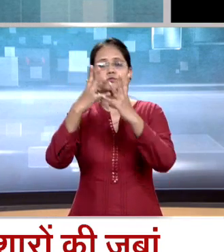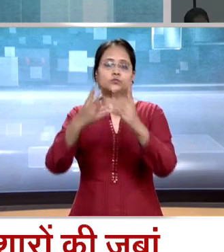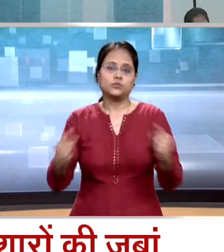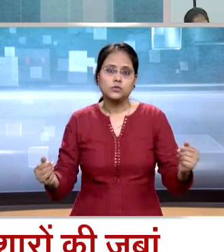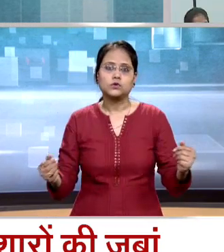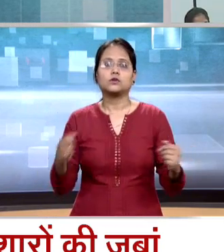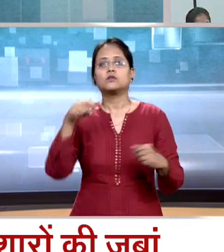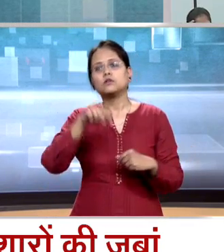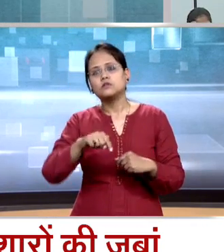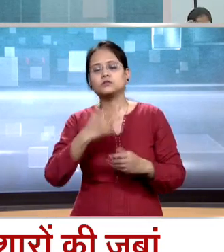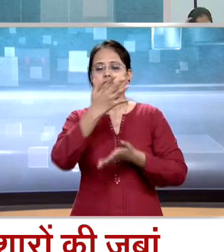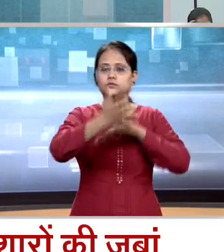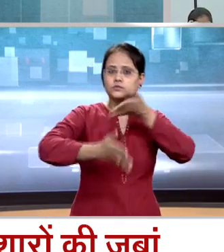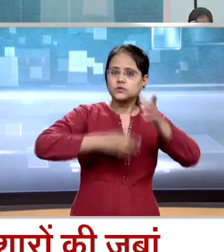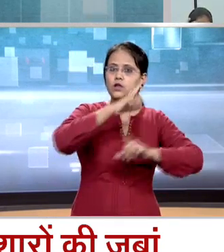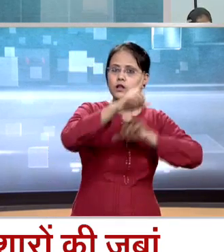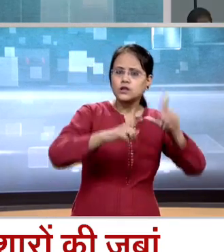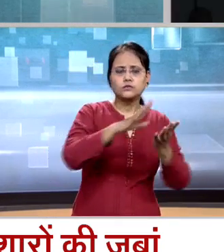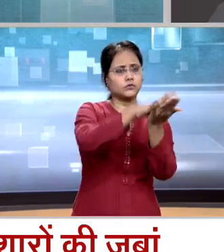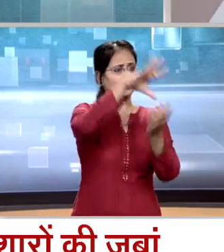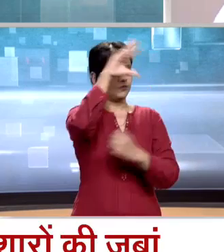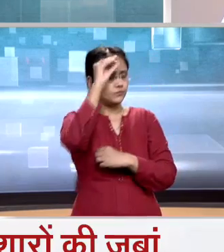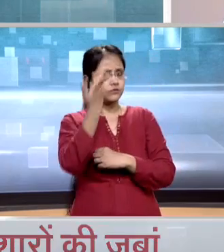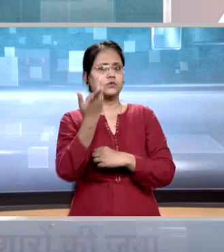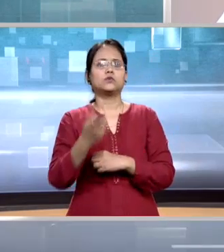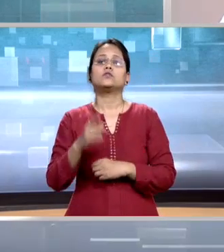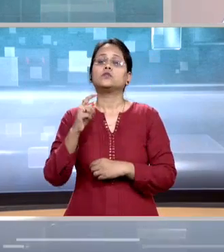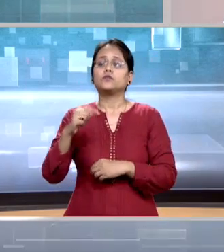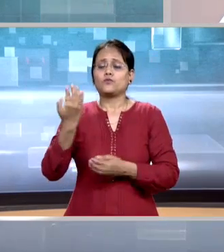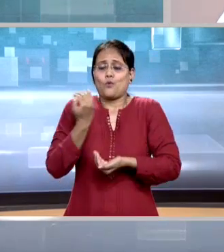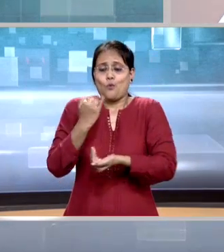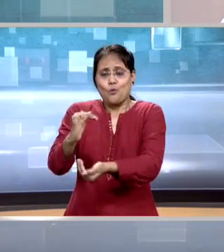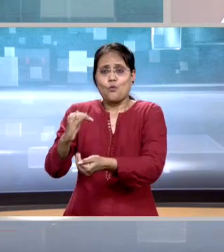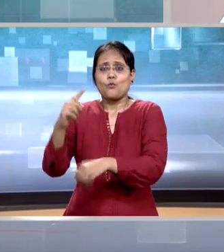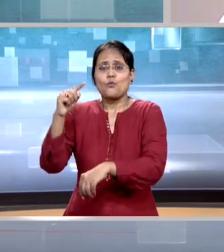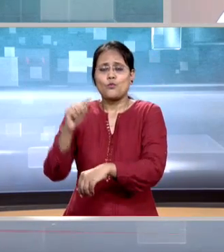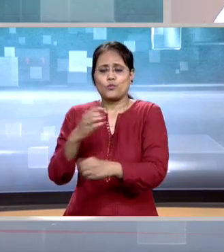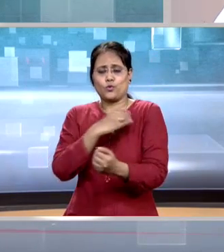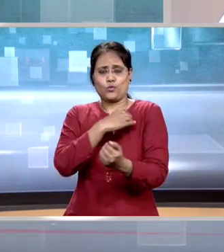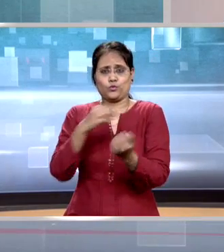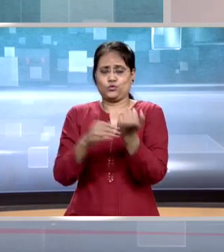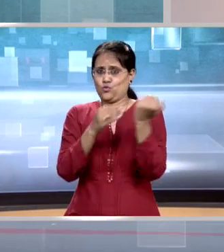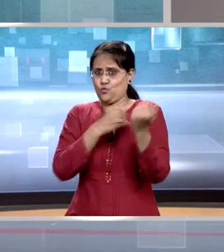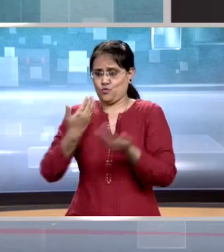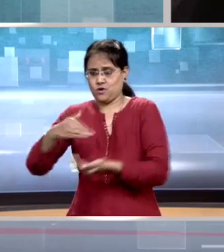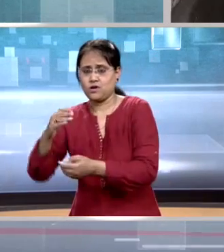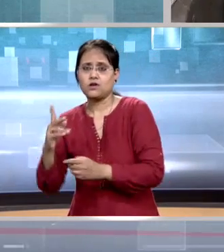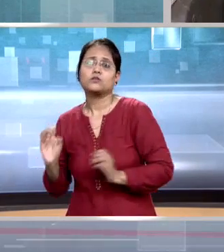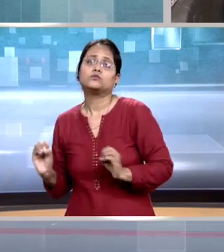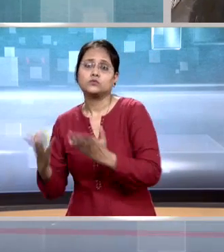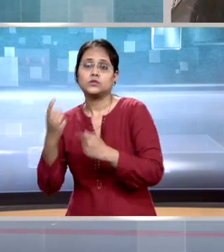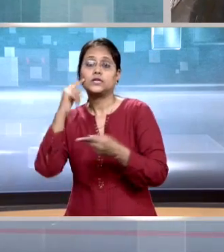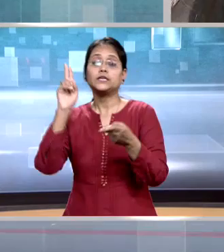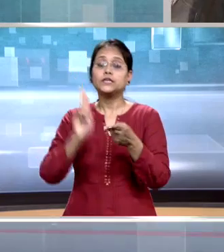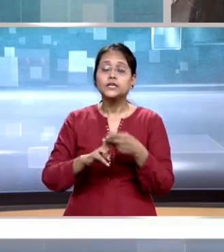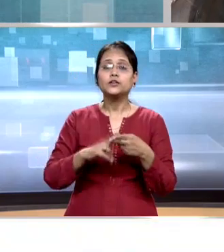है। अब चाहे वो सांकेतिक भाषा सीखना हो या फिर सही उम्र में इलाज लेने की प्रक्रिया की शुरुआत करना, अगर